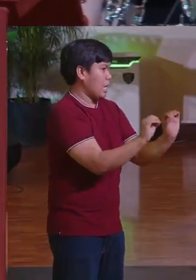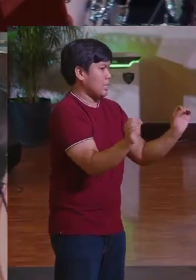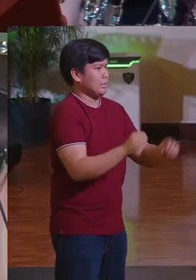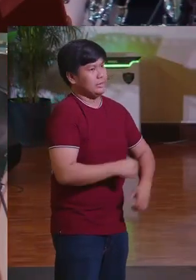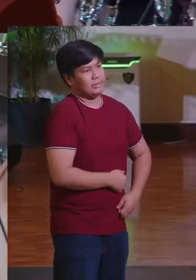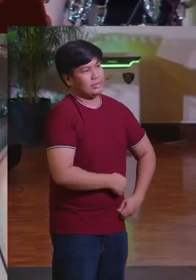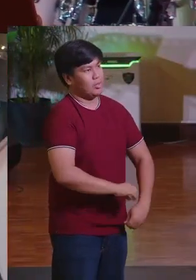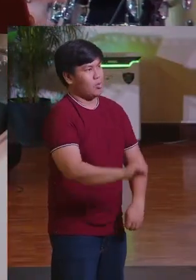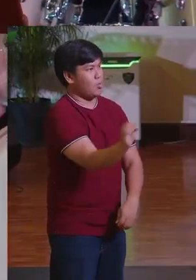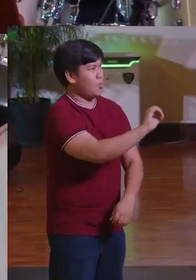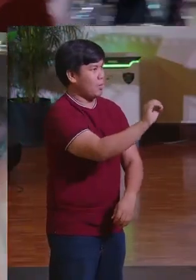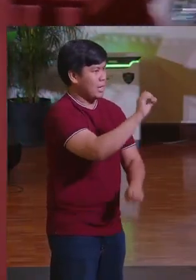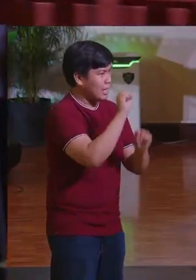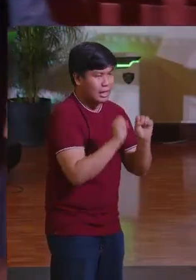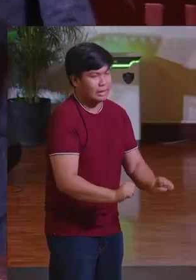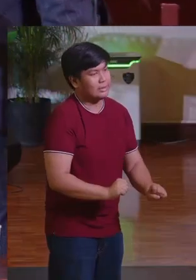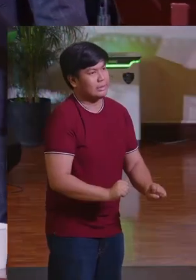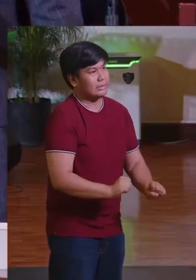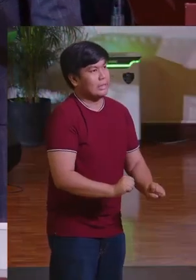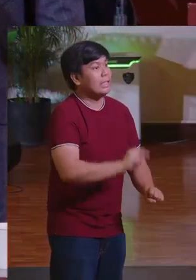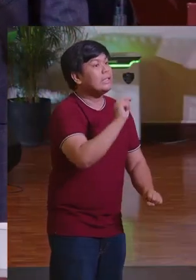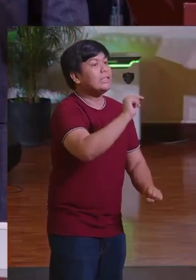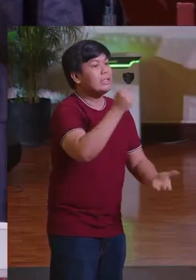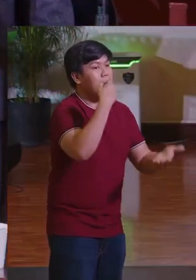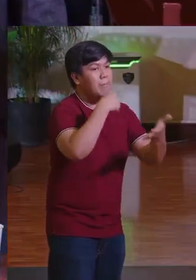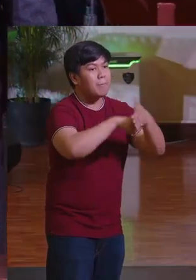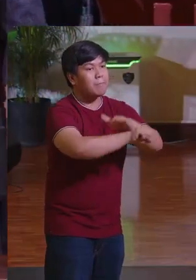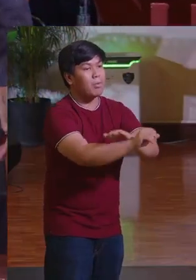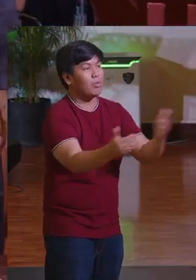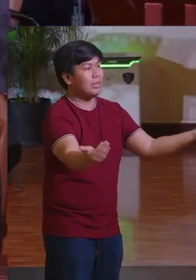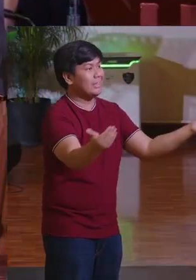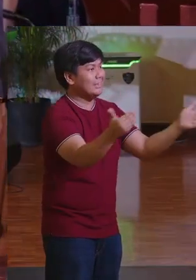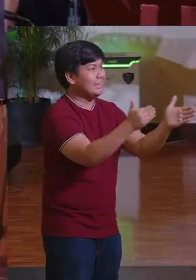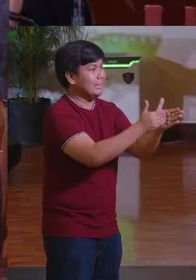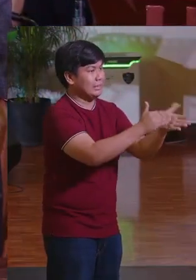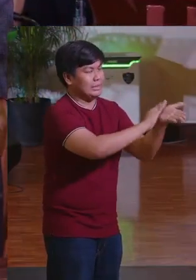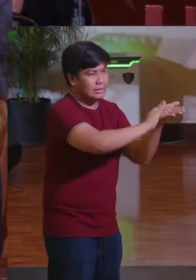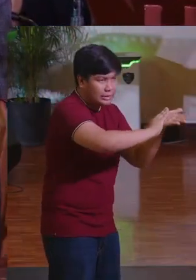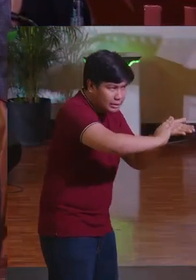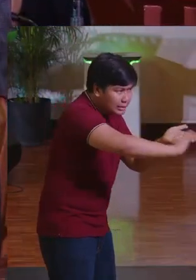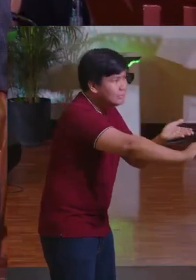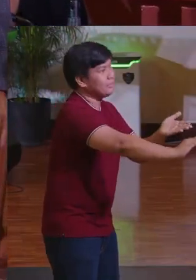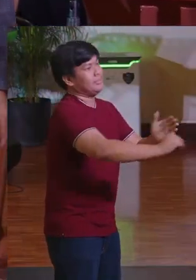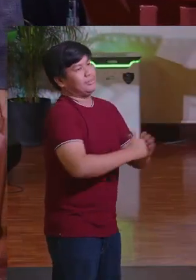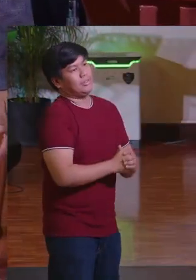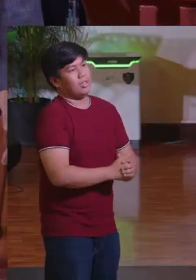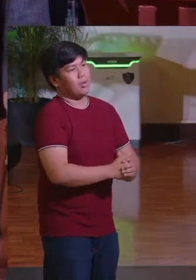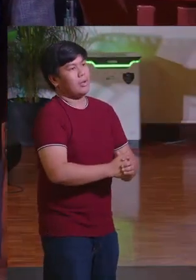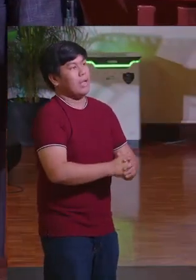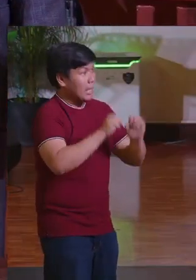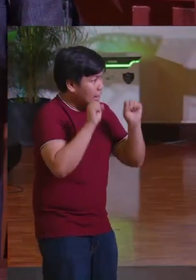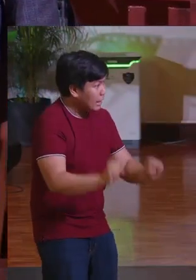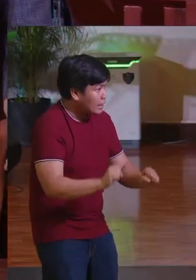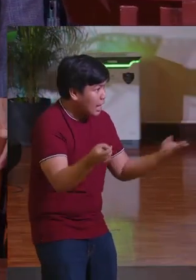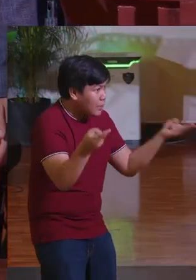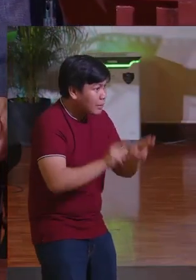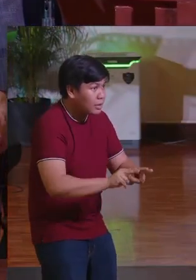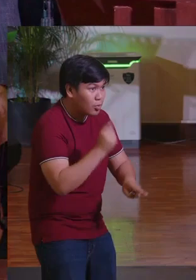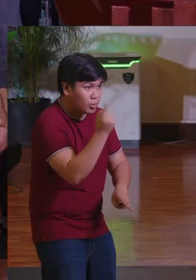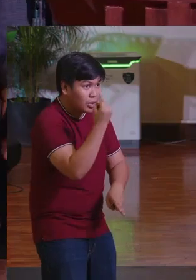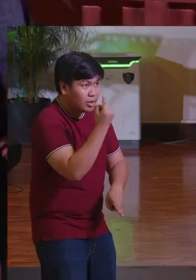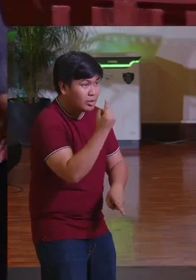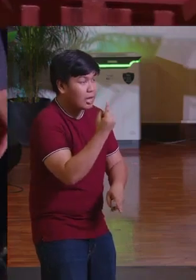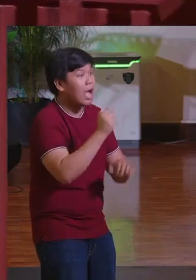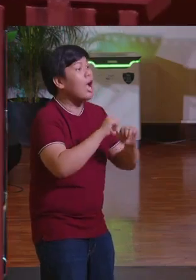Wala. Kailangan tayong maipanganak muli na malinis. And that only happens